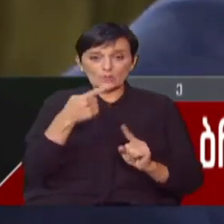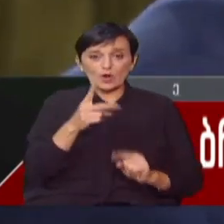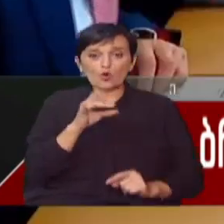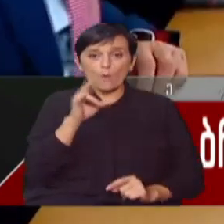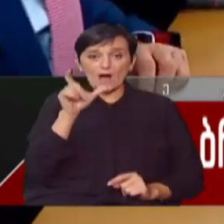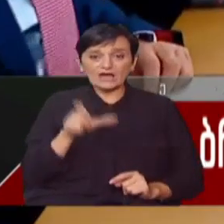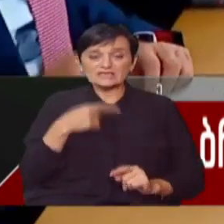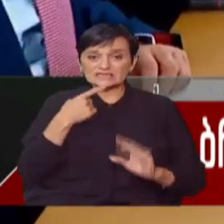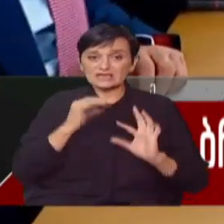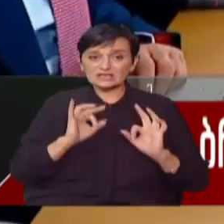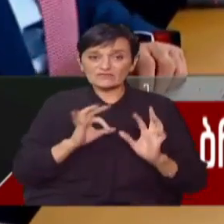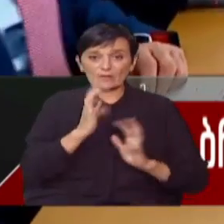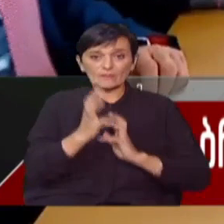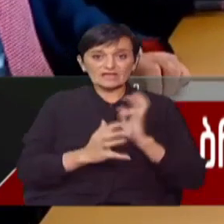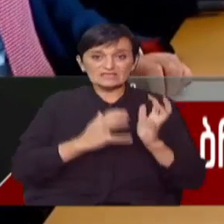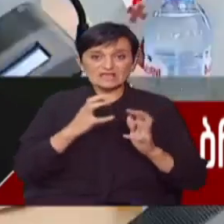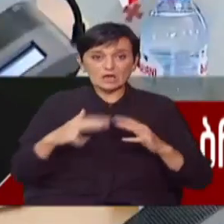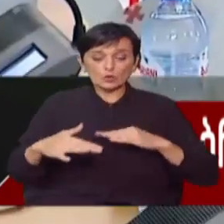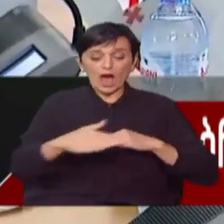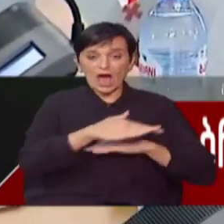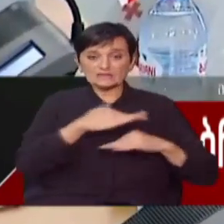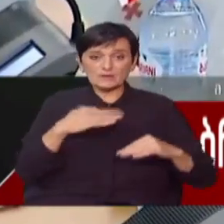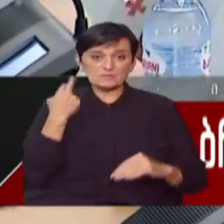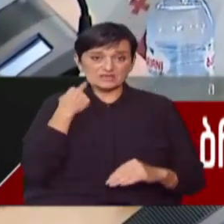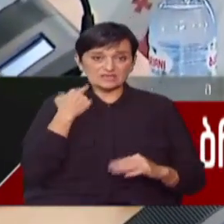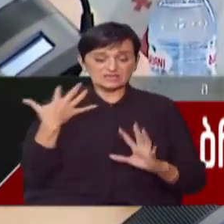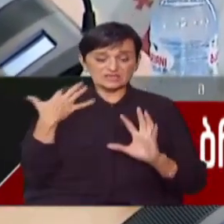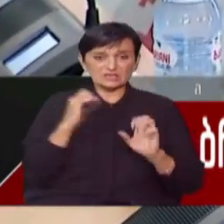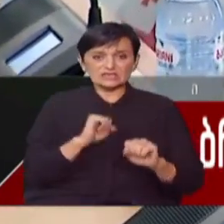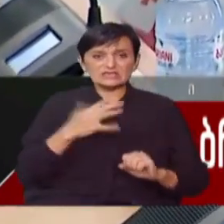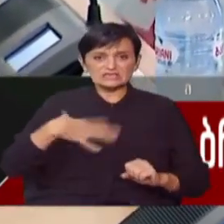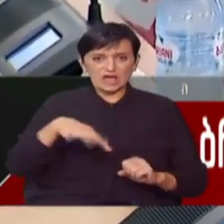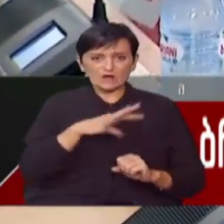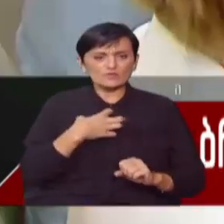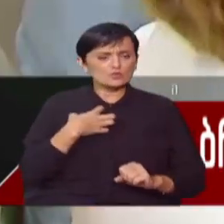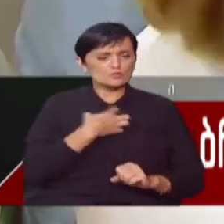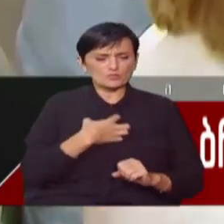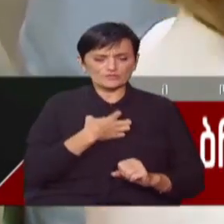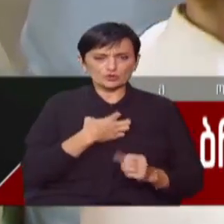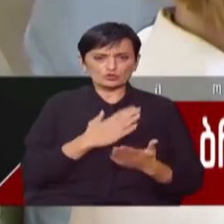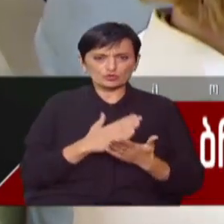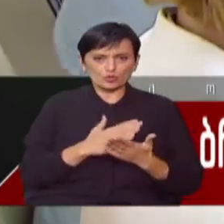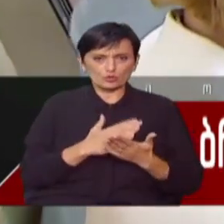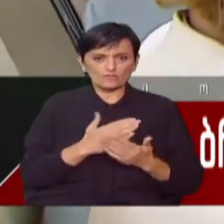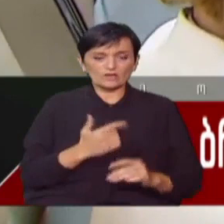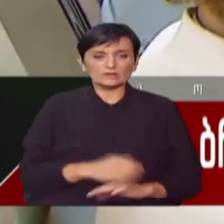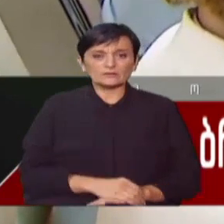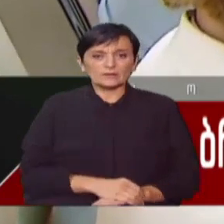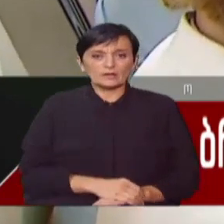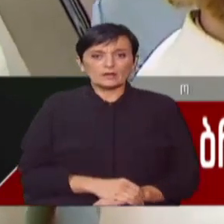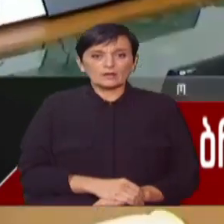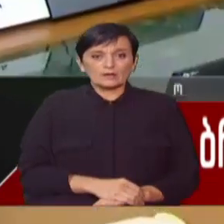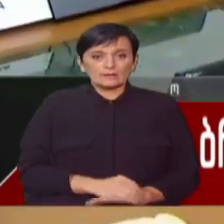ირაკლი კობახიძემ აღნიშნა, რომ საერთაშორისო ასპარეზზე ბრიტანეთის მხარდაჭერა საქართველოსთვის არსებითად მნიშვნელოვანია.